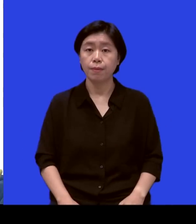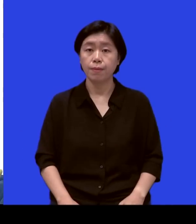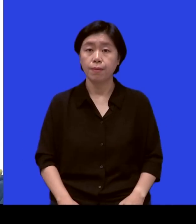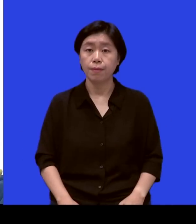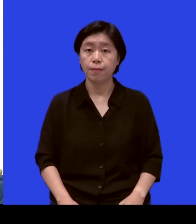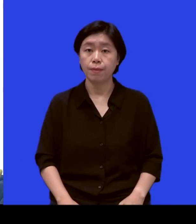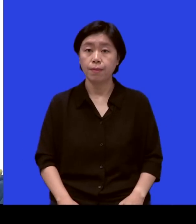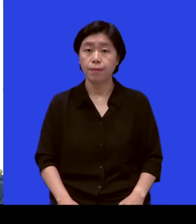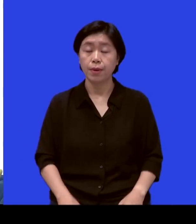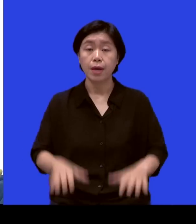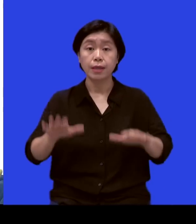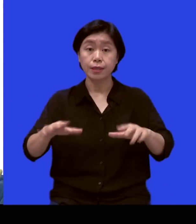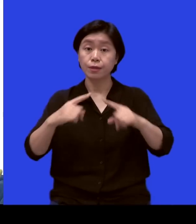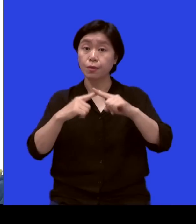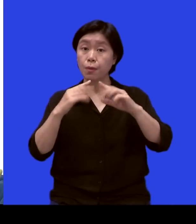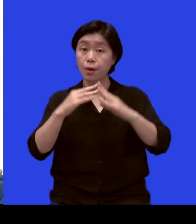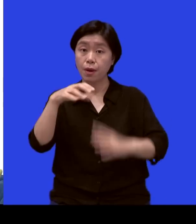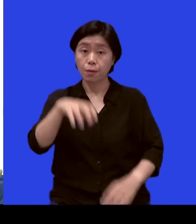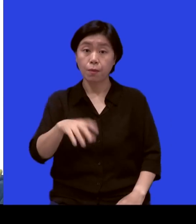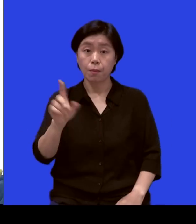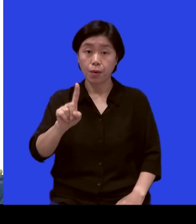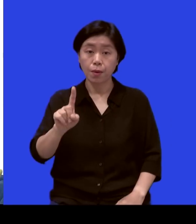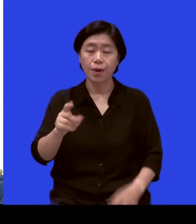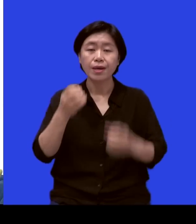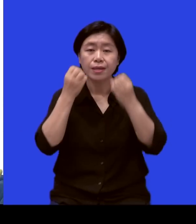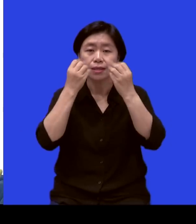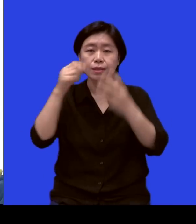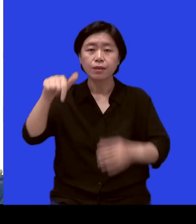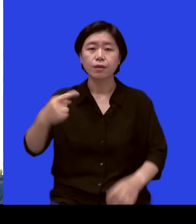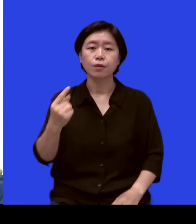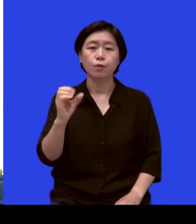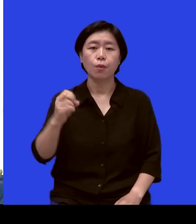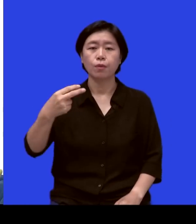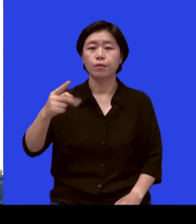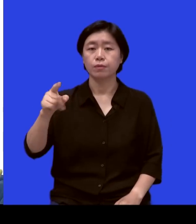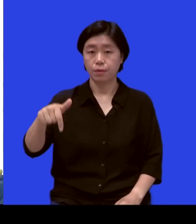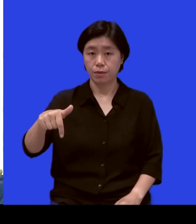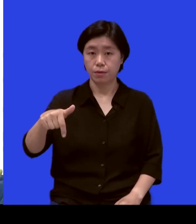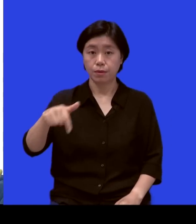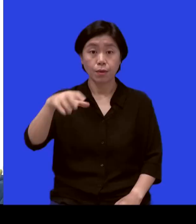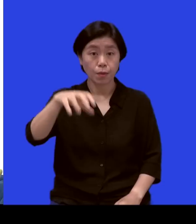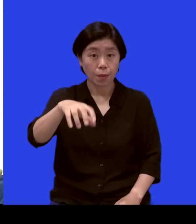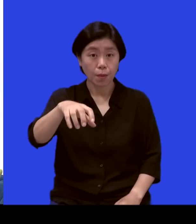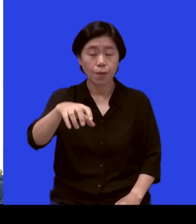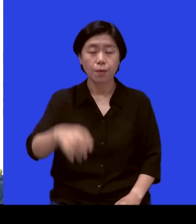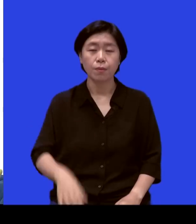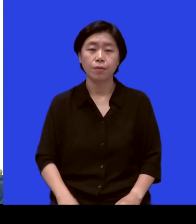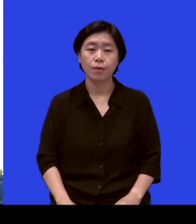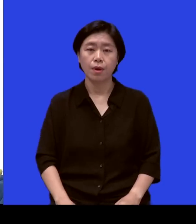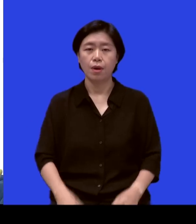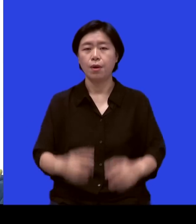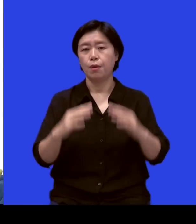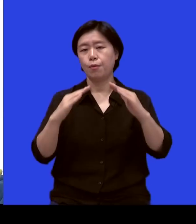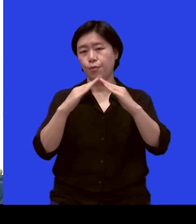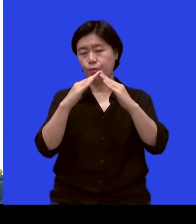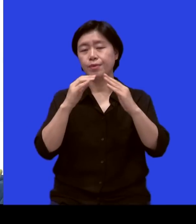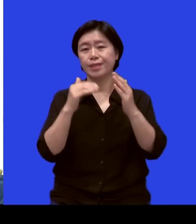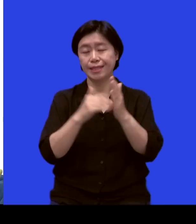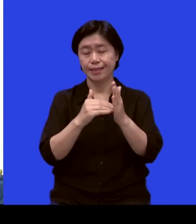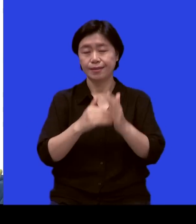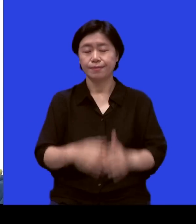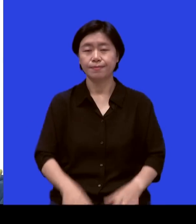우리 신공덕동 마포구 신공덕동 그 이제 언덕에 교회를 이제